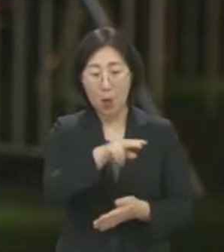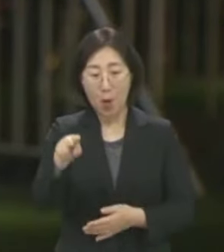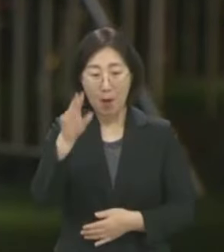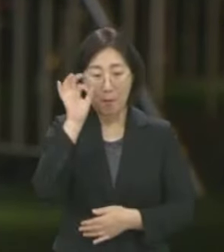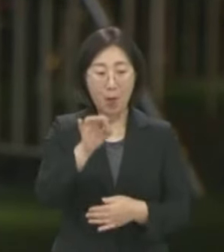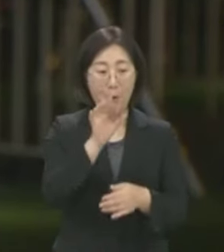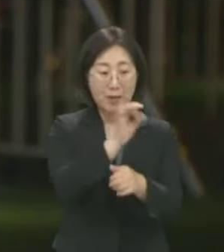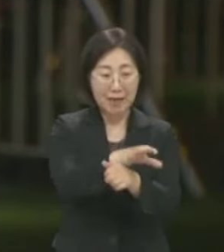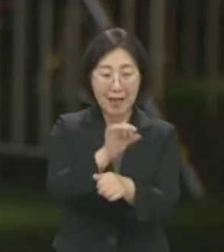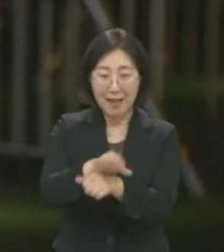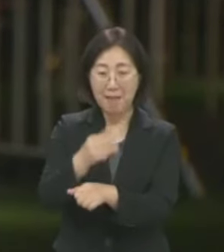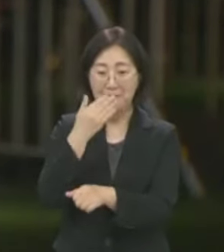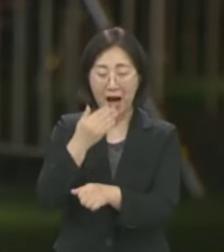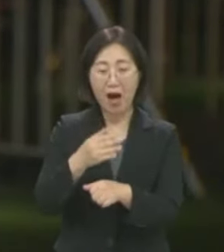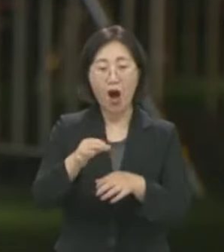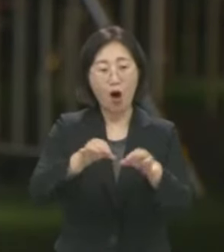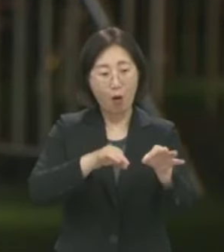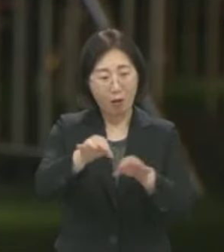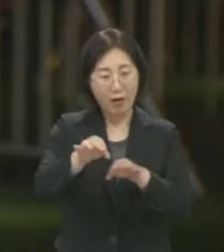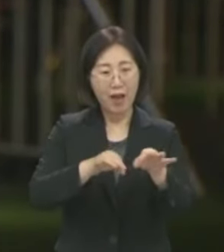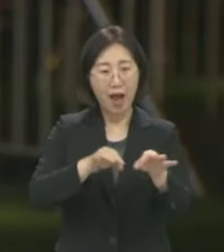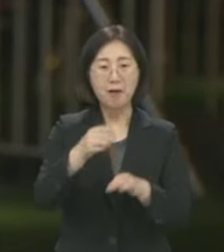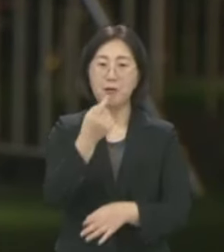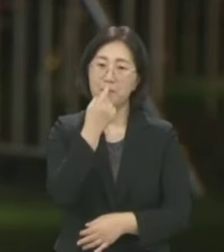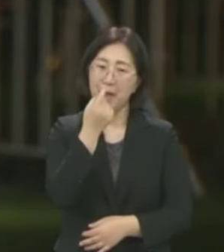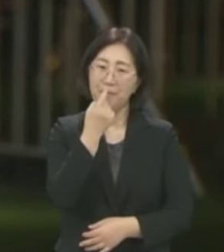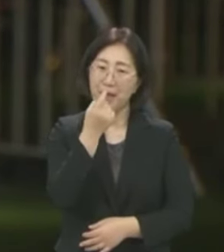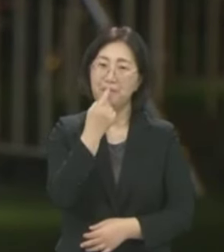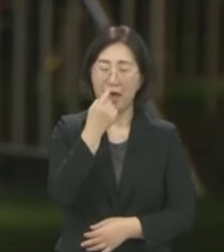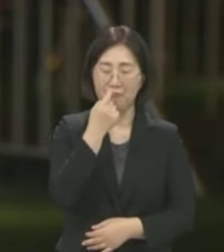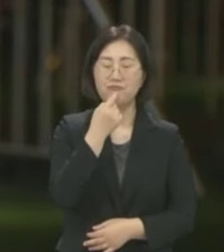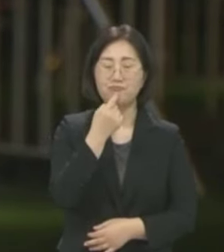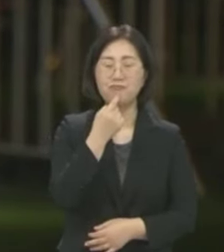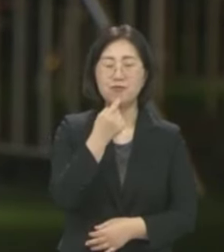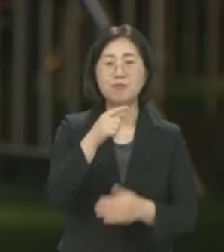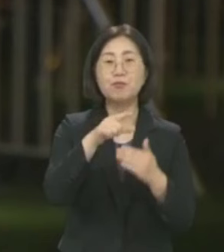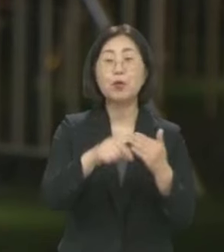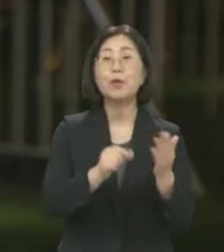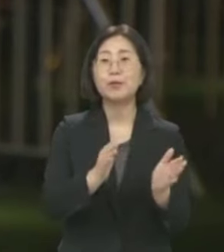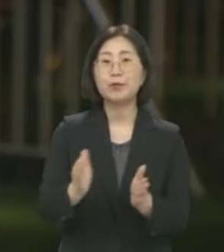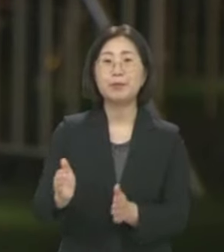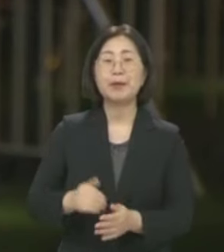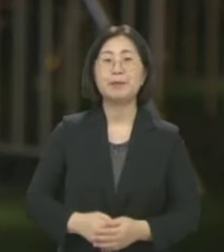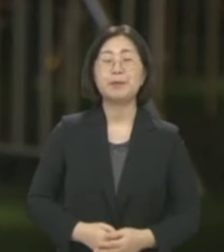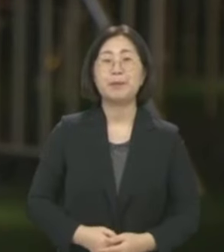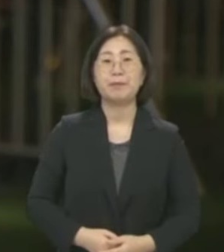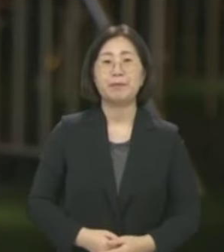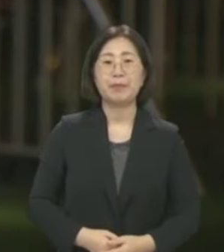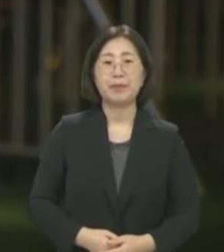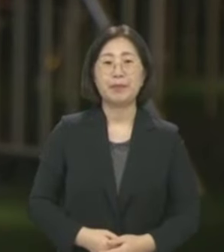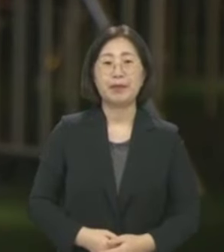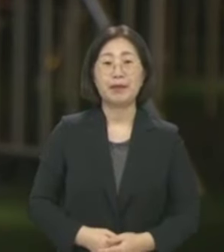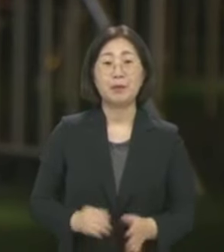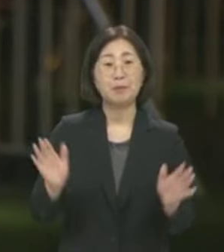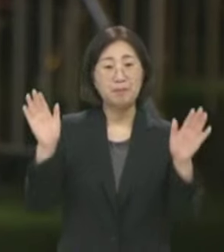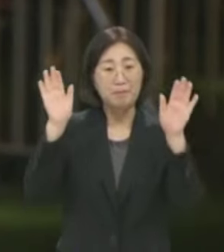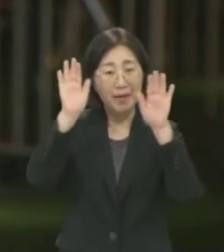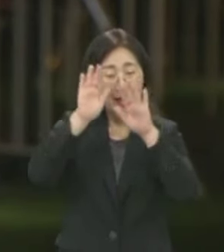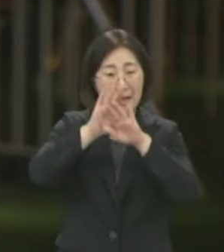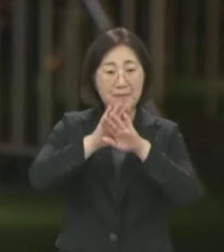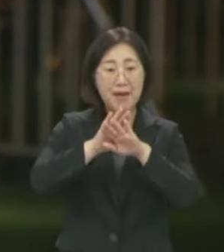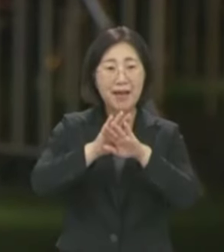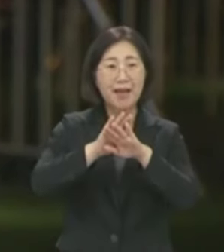사회성도 기르기도 하고 거래도 이렇게 익힐 수 있는 이런 프로그램도 준비가 됐습니다. 그리고 이제 또 밤에 이런